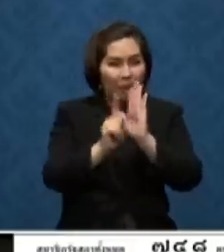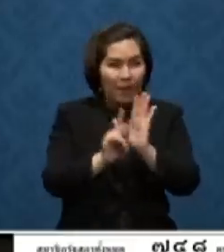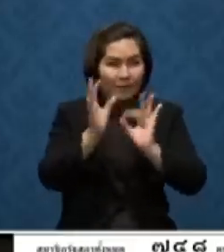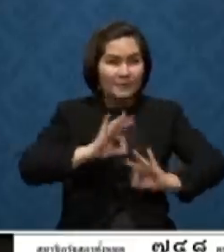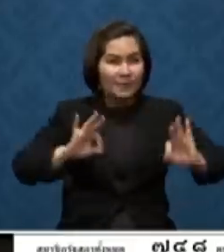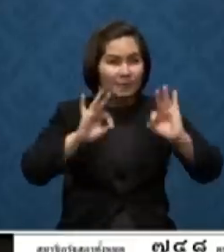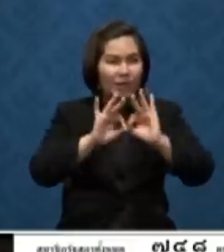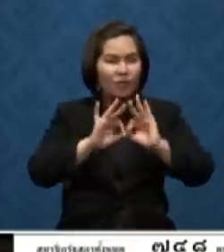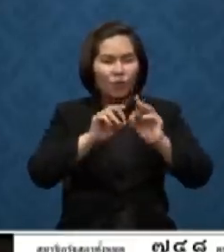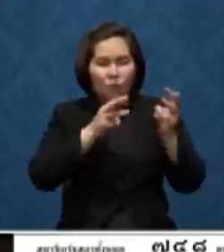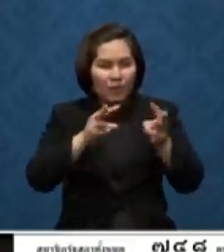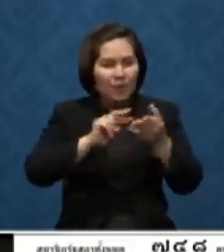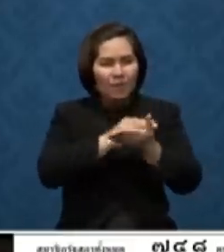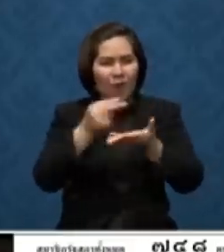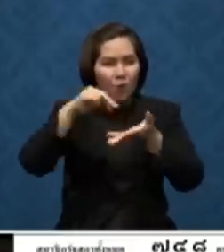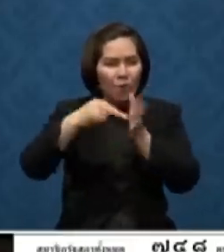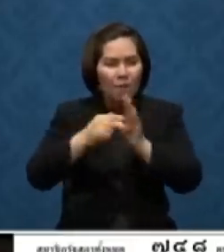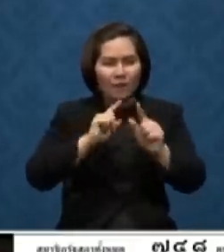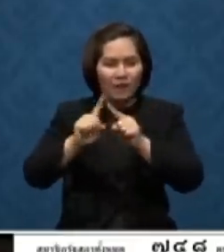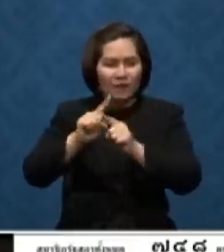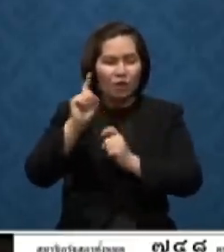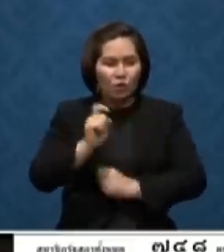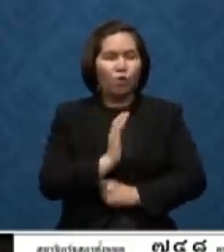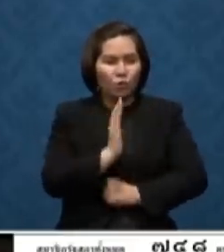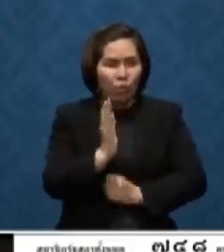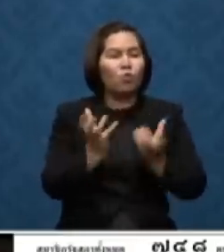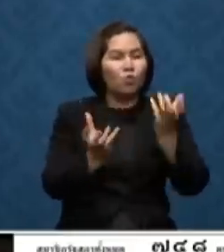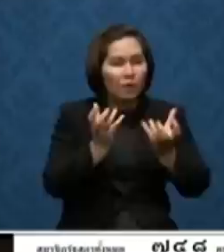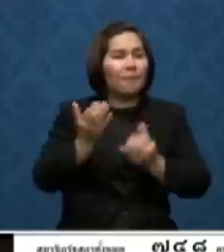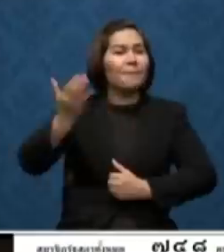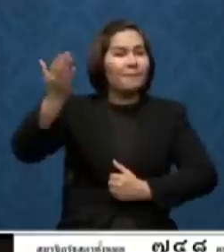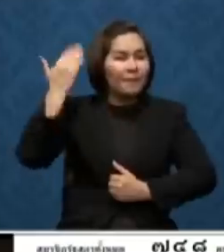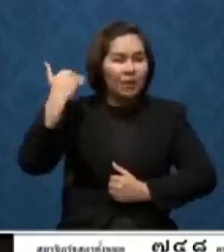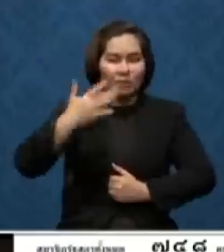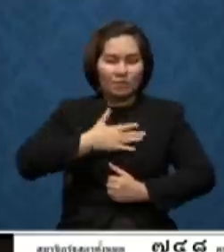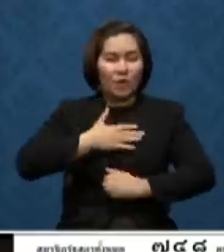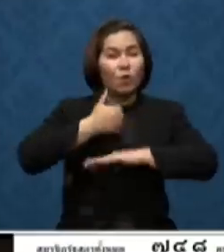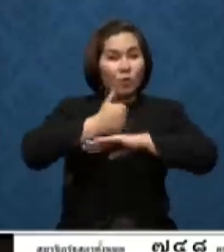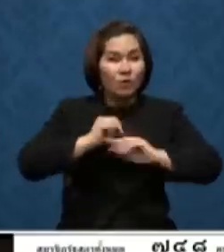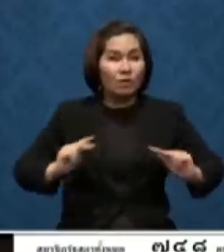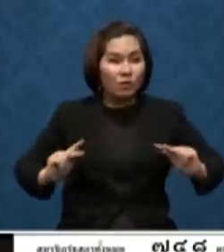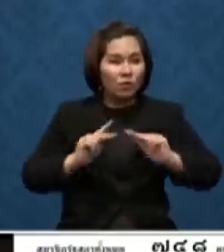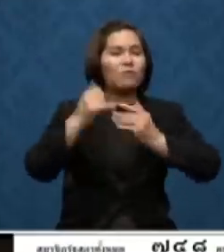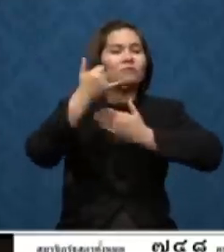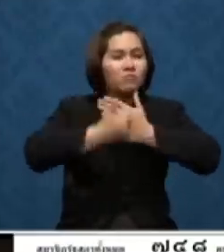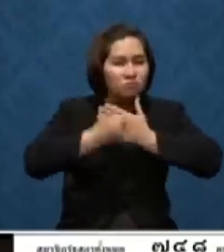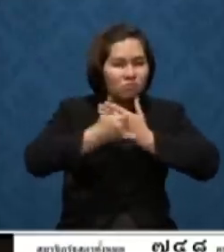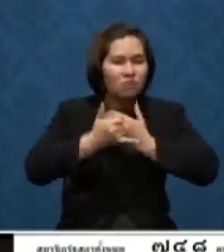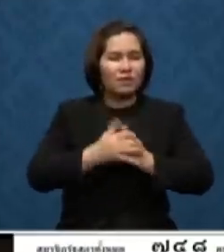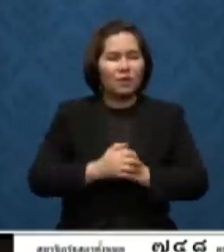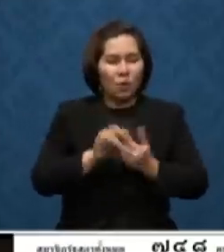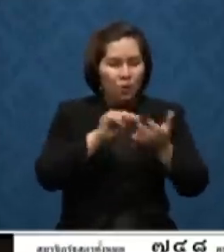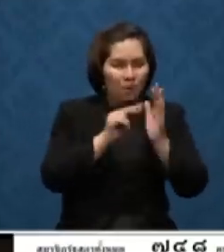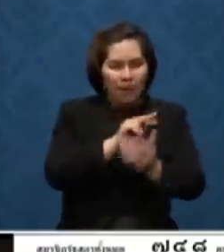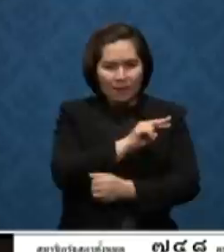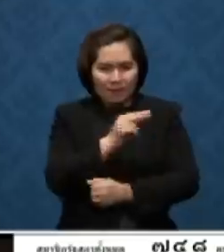นิติธรรมในการตีความนะครับในอดีตตัวกระผมเองสมัยเป็นอดีตว่าการกระทรวงการต่างประเทศก็มีการตีความ